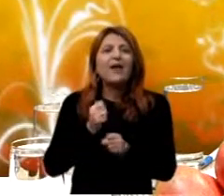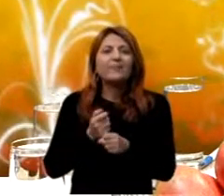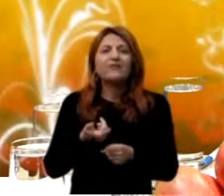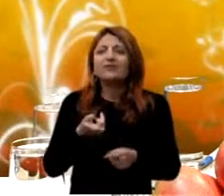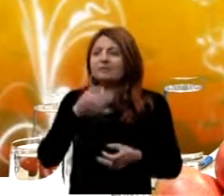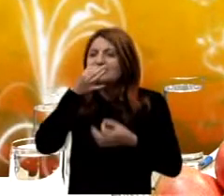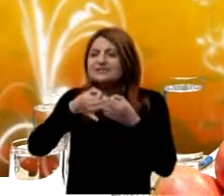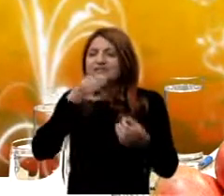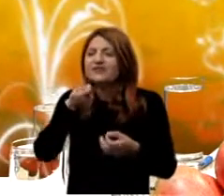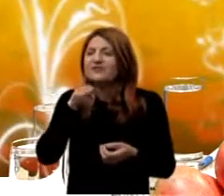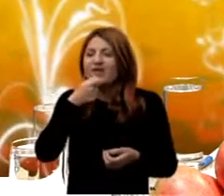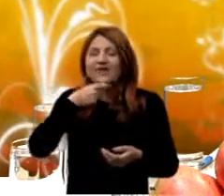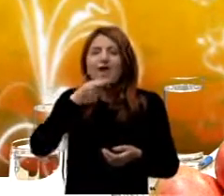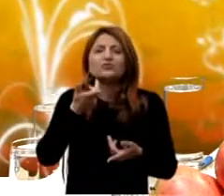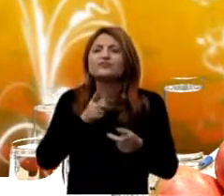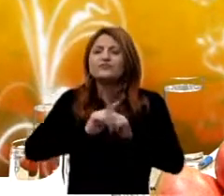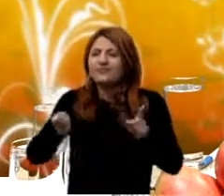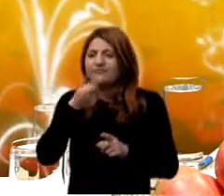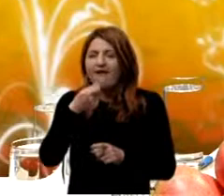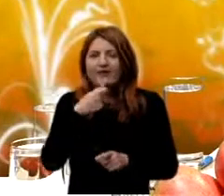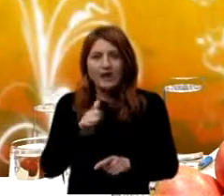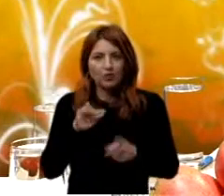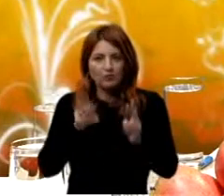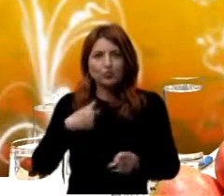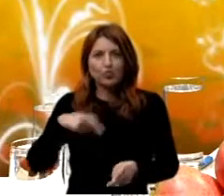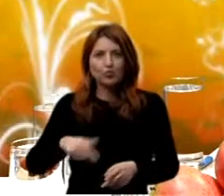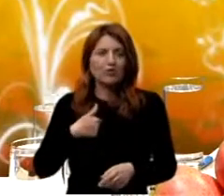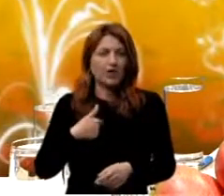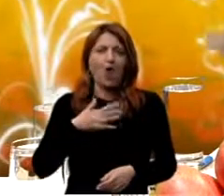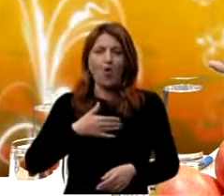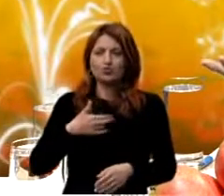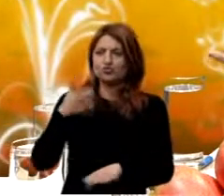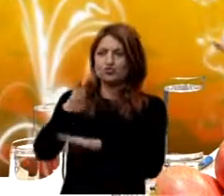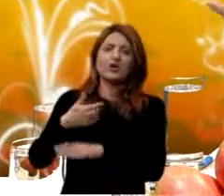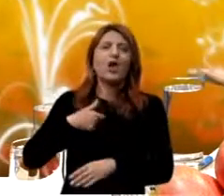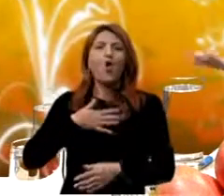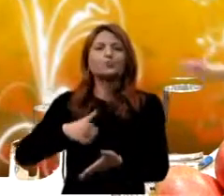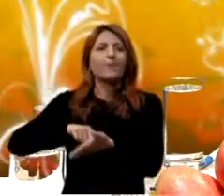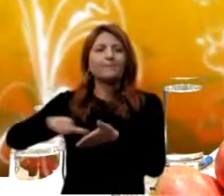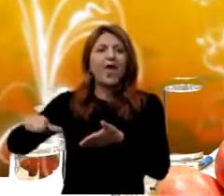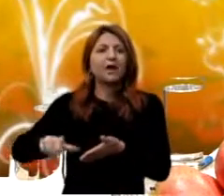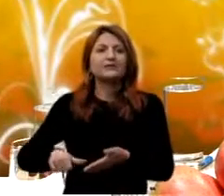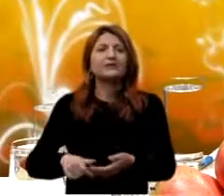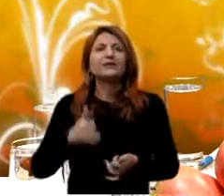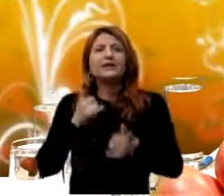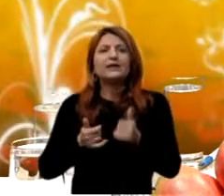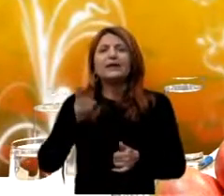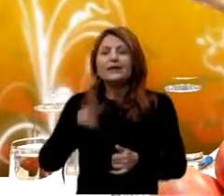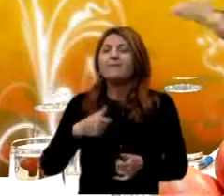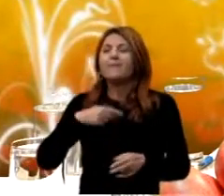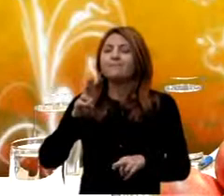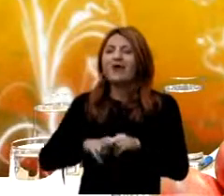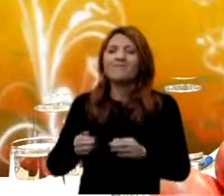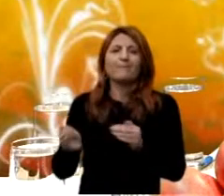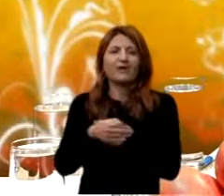nutritivno ispitivanje. Da li je to moguće kod nas napraviti ovako? Hoću ja doći i platiti. Ne trebam sve preko. Ili imamo pravo